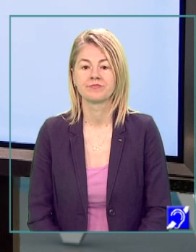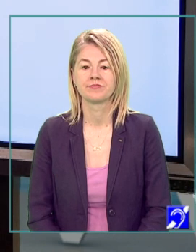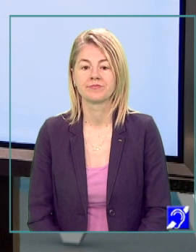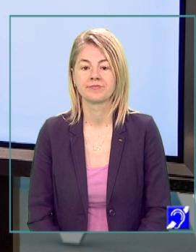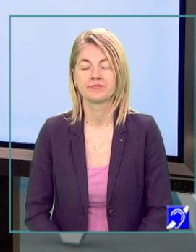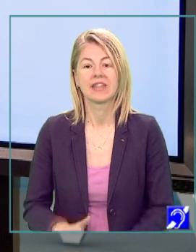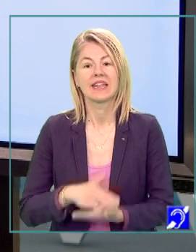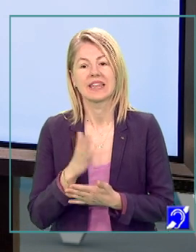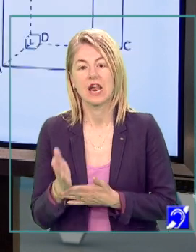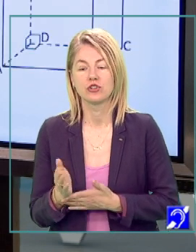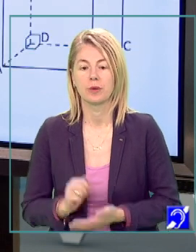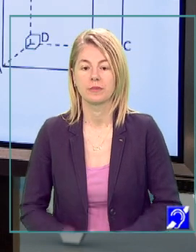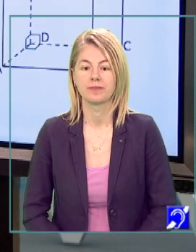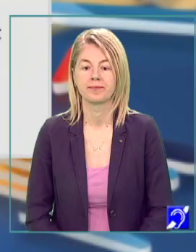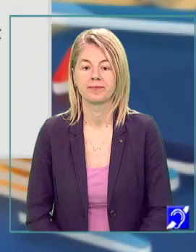Trecem la